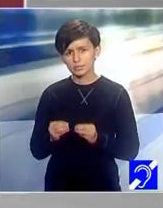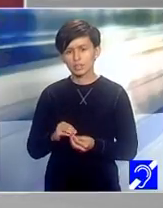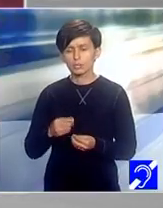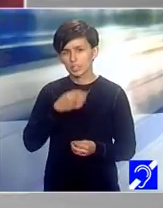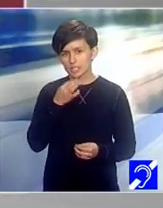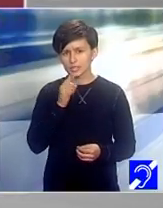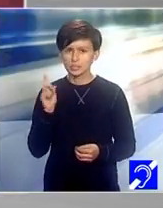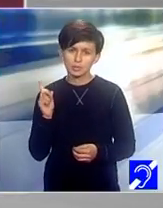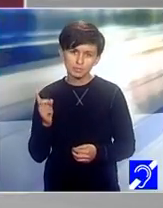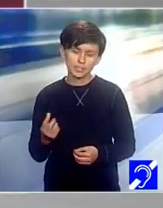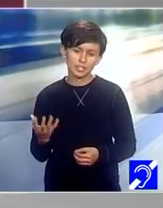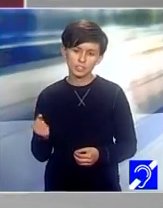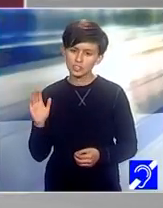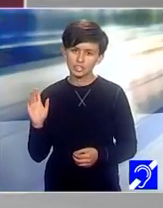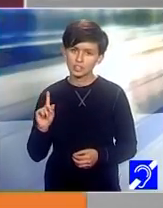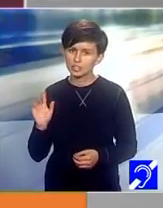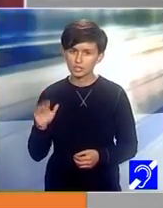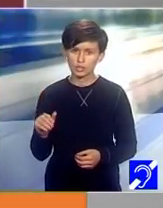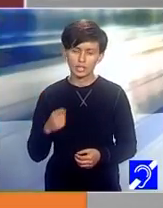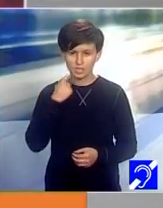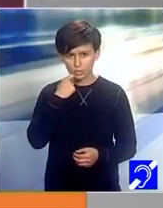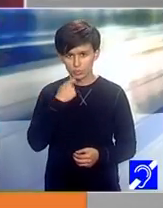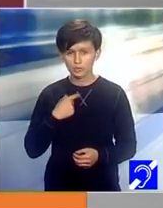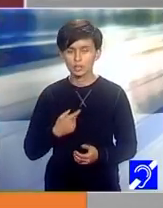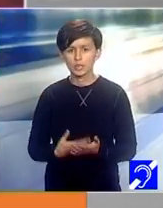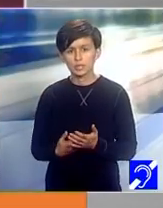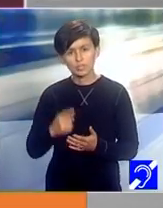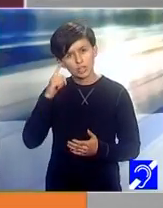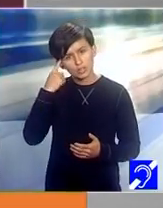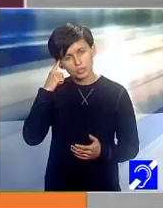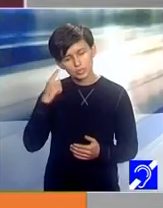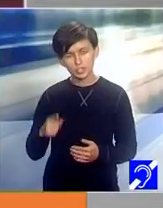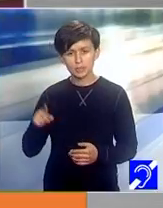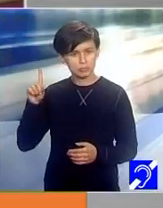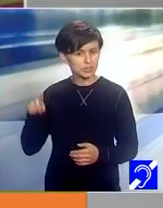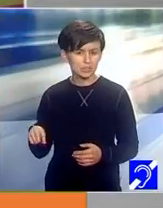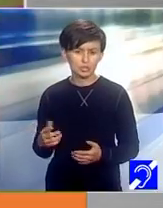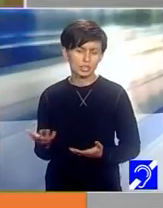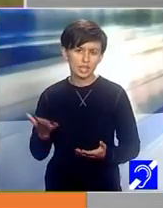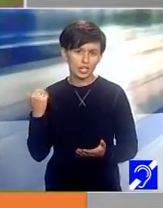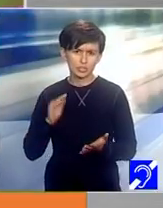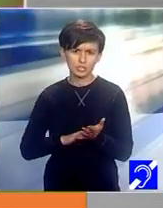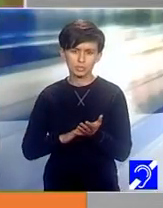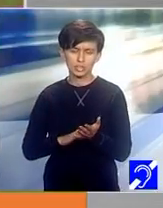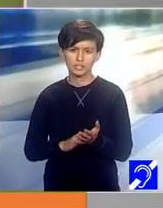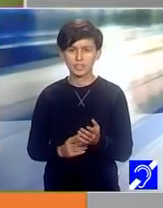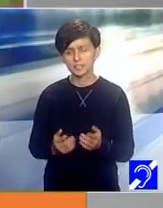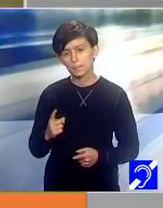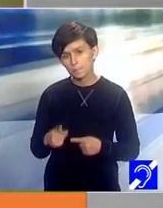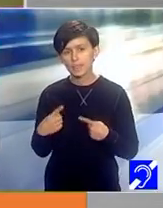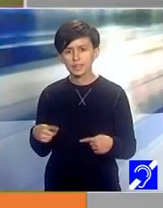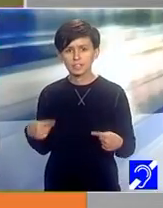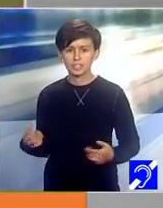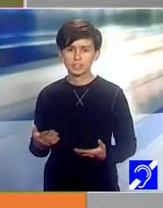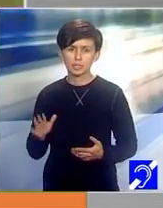ce nu a avut Clujul, pentru că vom ști abia peste o lună sau o lună și jumătate care au fost motivele pentru care sau care au fost diferențele pe care le-a